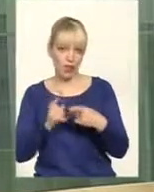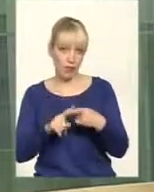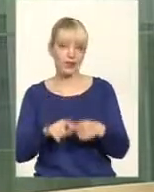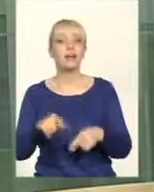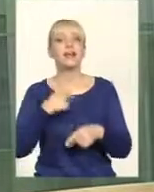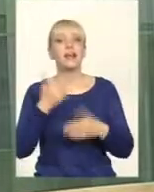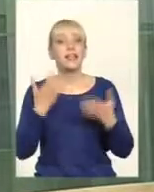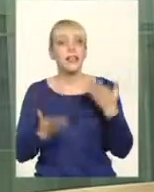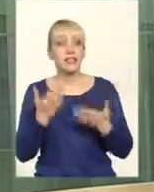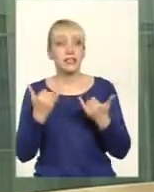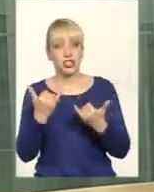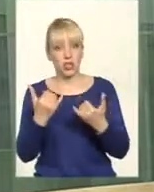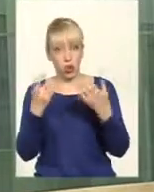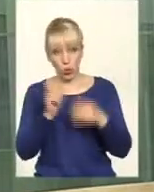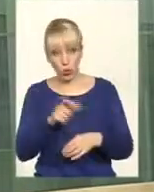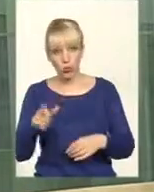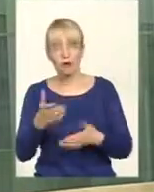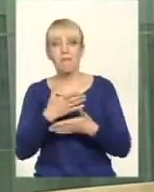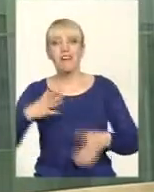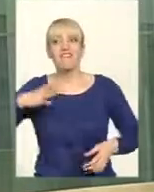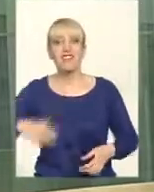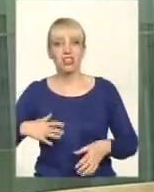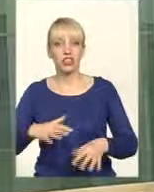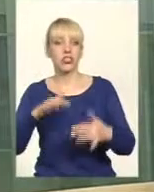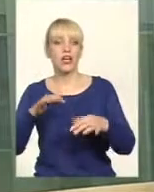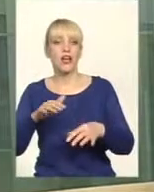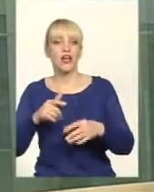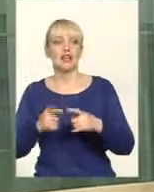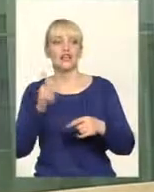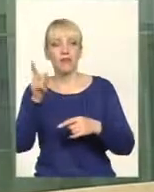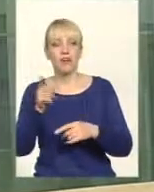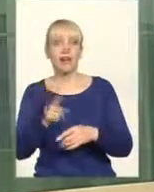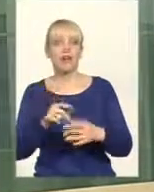что сейчас люди, сейчас мы вынуждены воевать танками и градами.